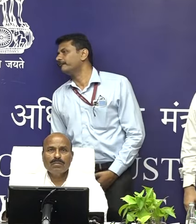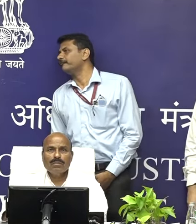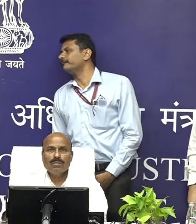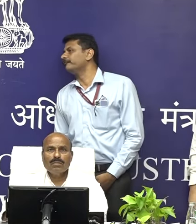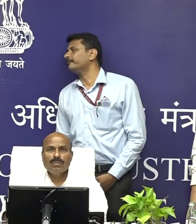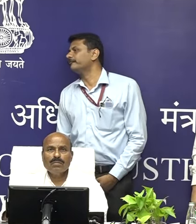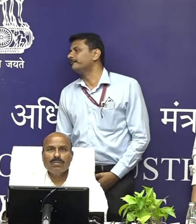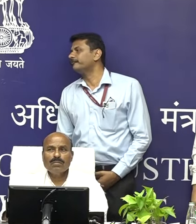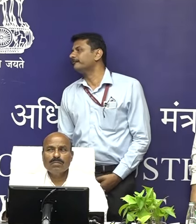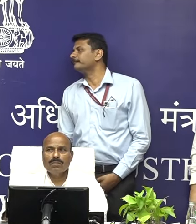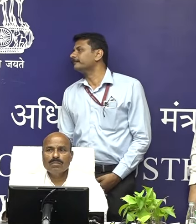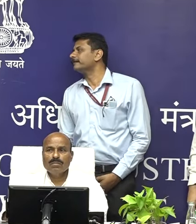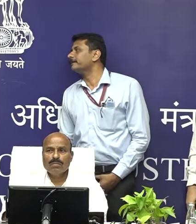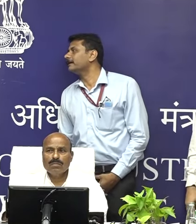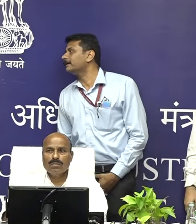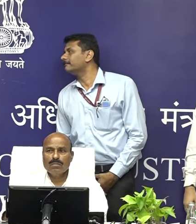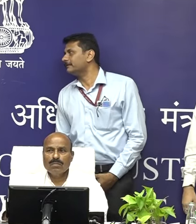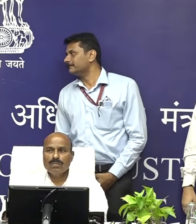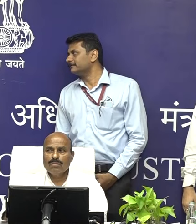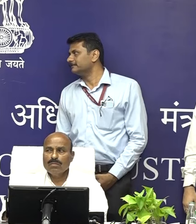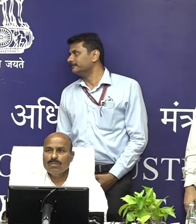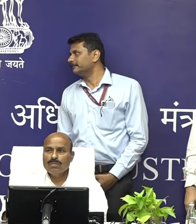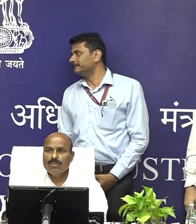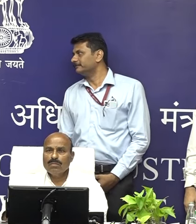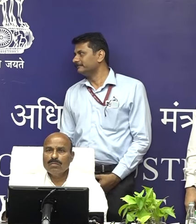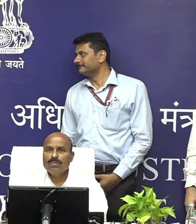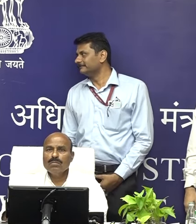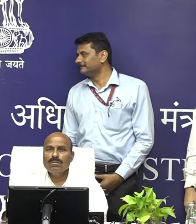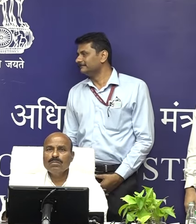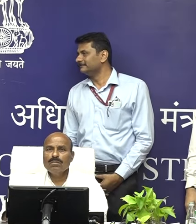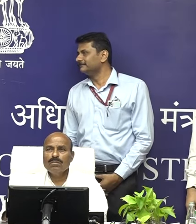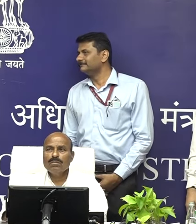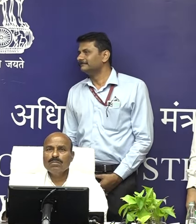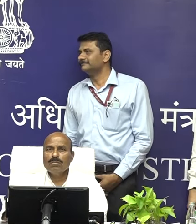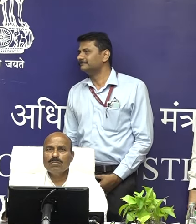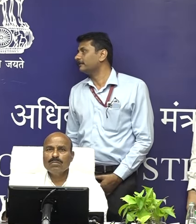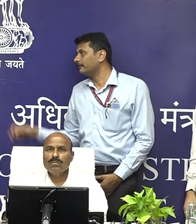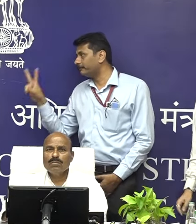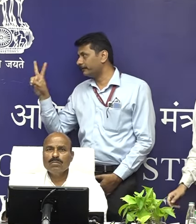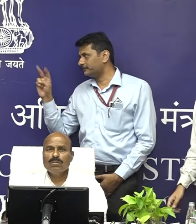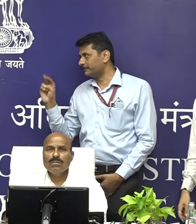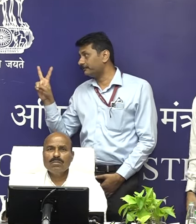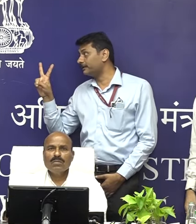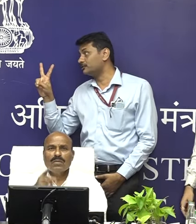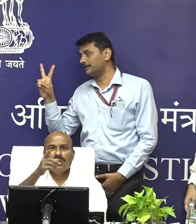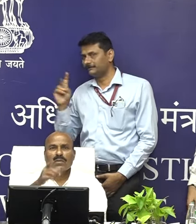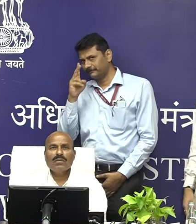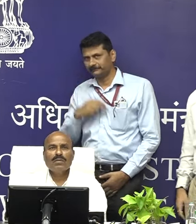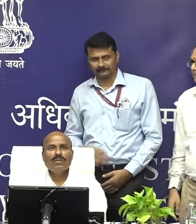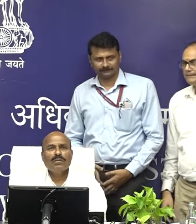डिवाइस डेवलपमेंट के रिप्रेजेंटेटिव्स को समझौता ज्ञापन उपयोगकर्ता परीक्षणों में संचालन संयुक्त